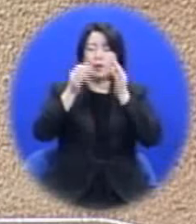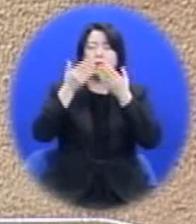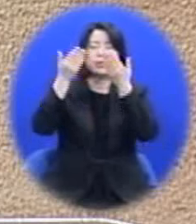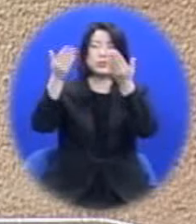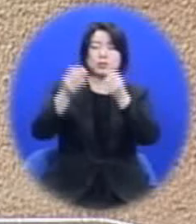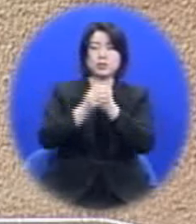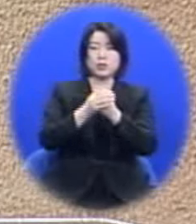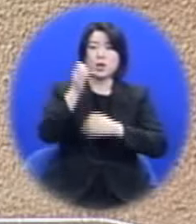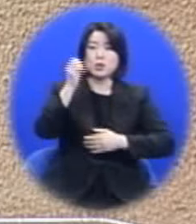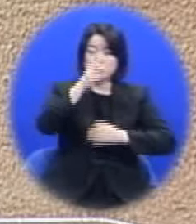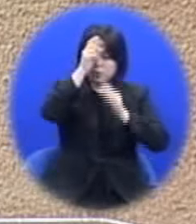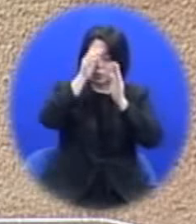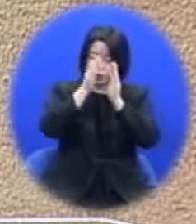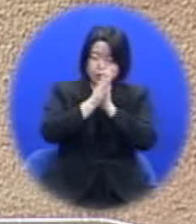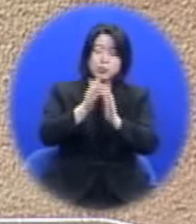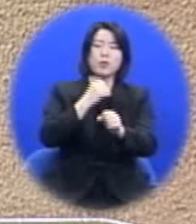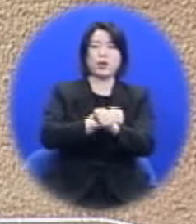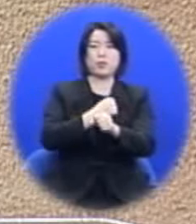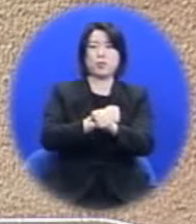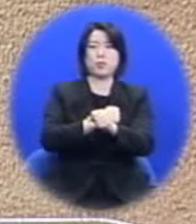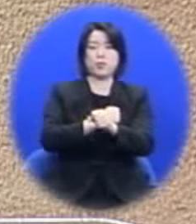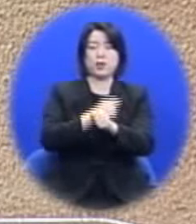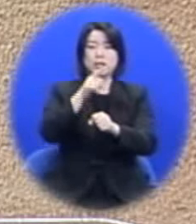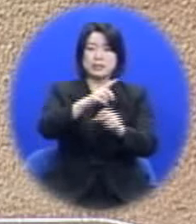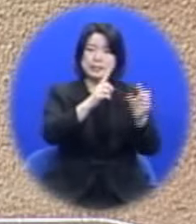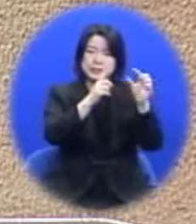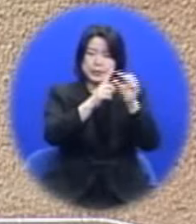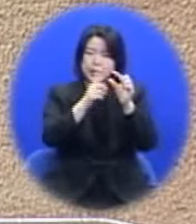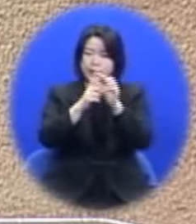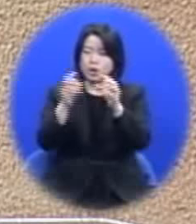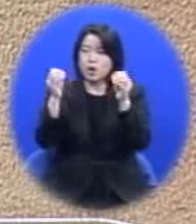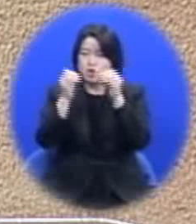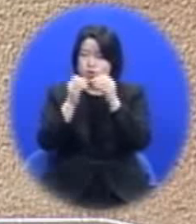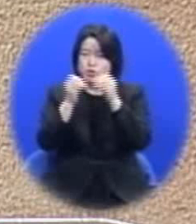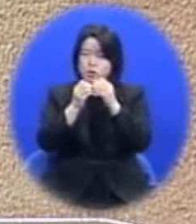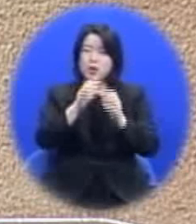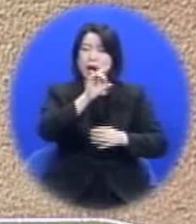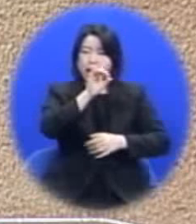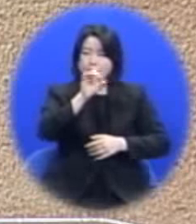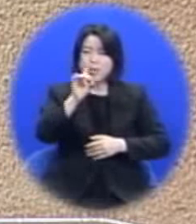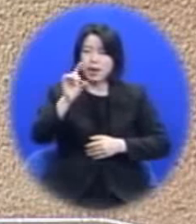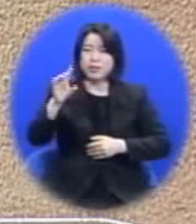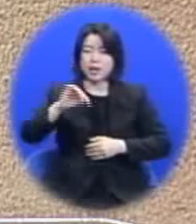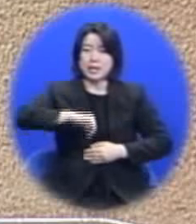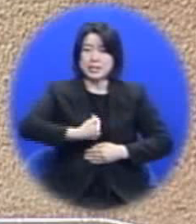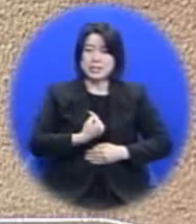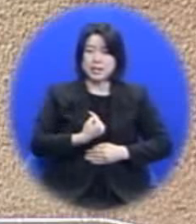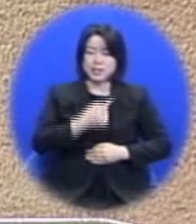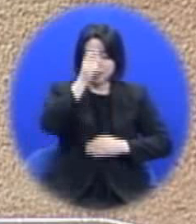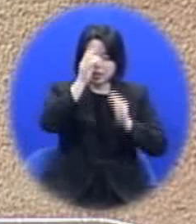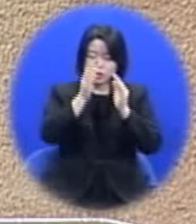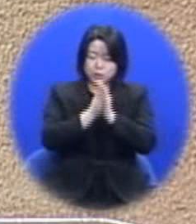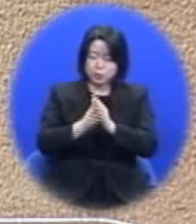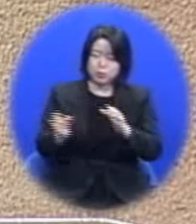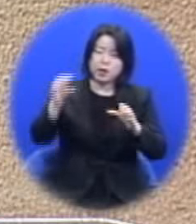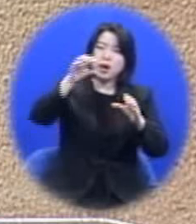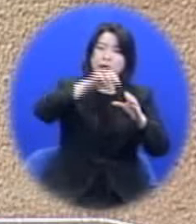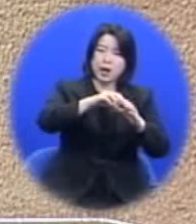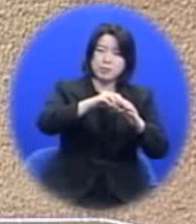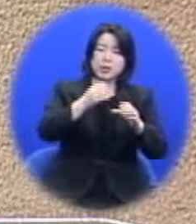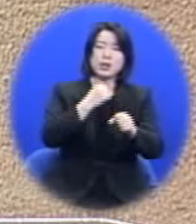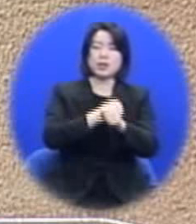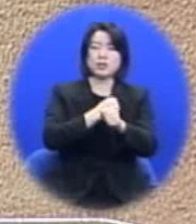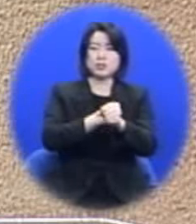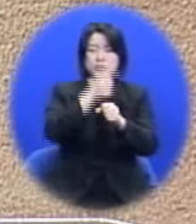또 기도하면서 그 주기도문의 단어 구절 하나하나의 자기의 기도를 실어서